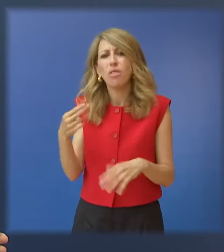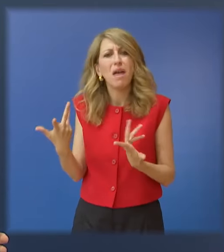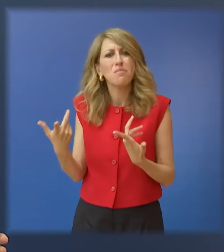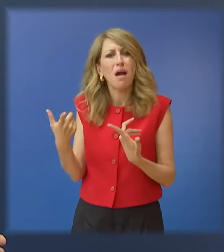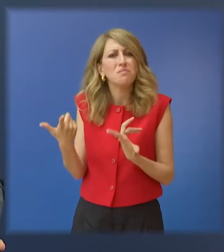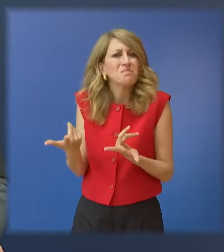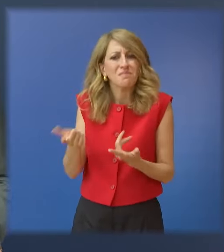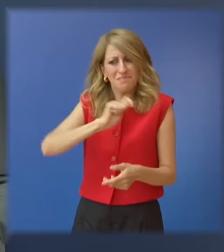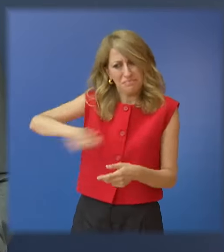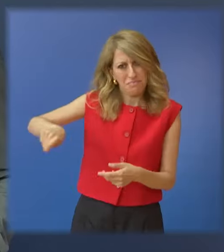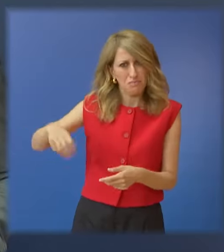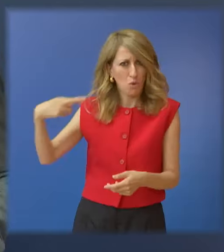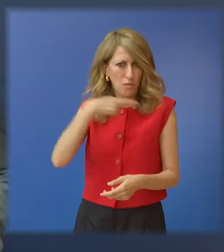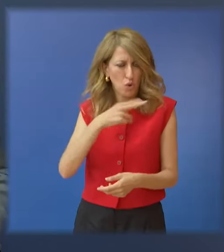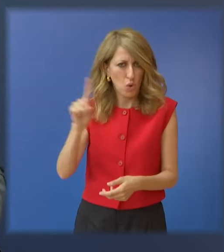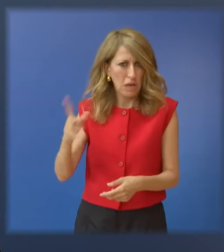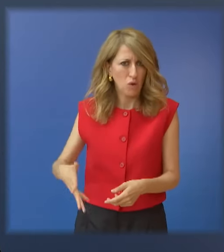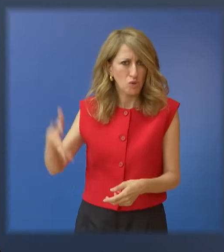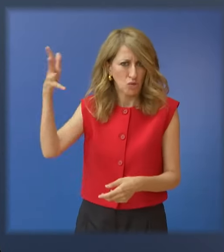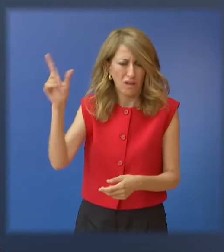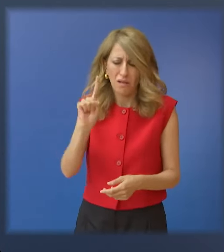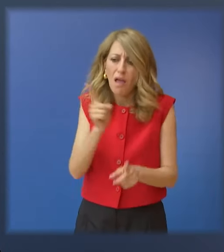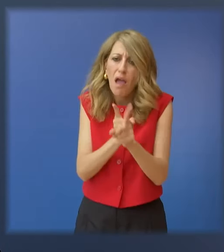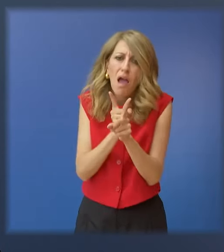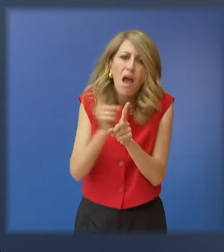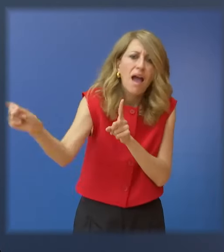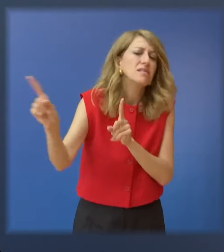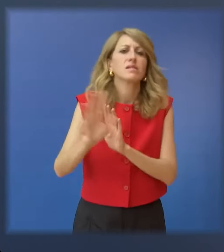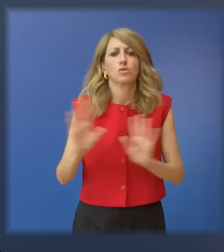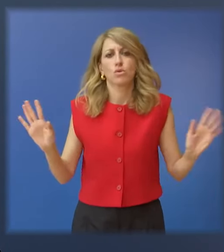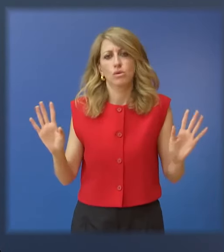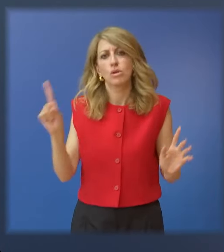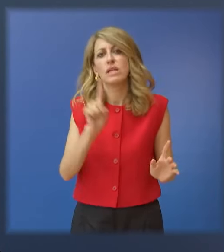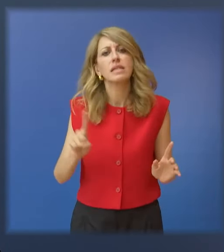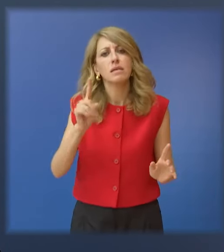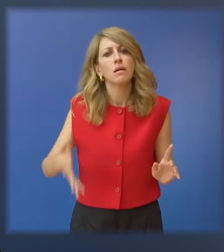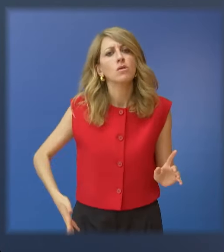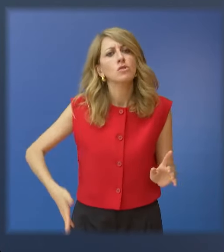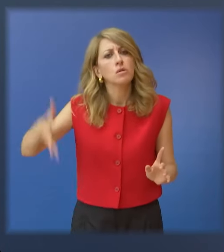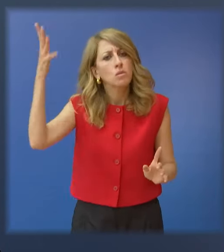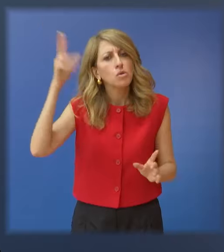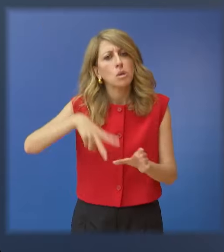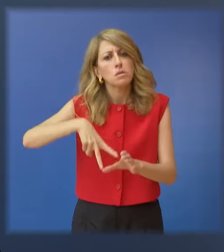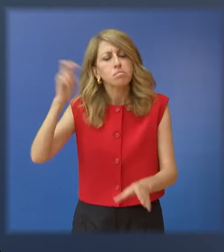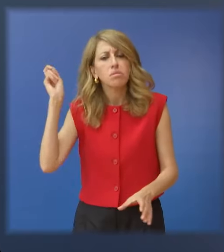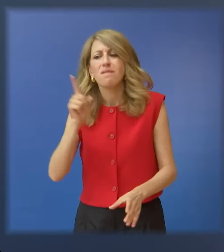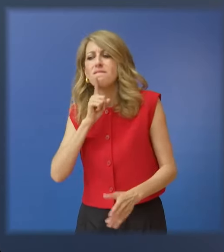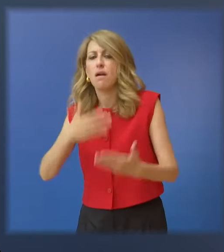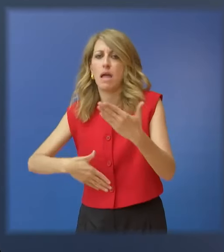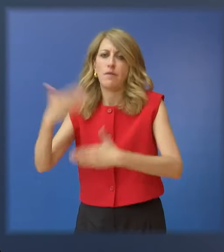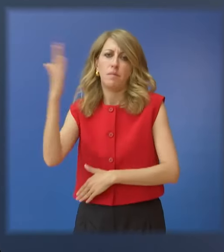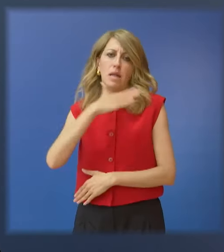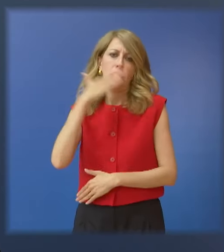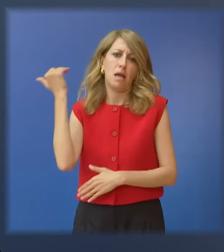αυτό είναι δεδομένα αυτά τα οποία σας αναφέρω αποδεικνύονται ε από όσα έχουνε συμβεί στο παρελθόν και